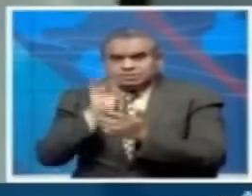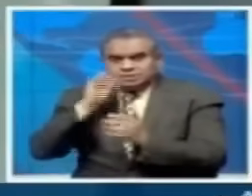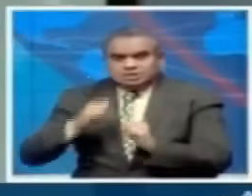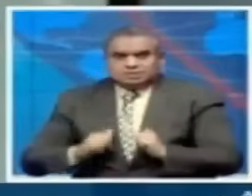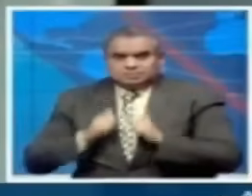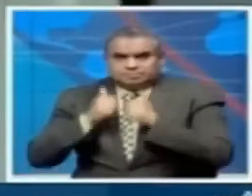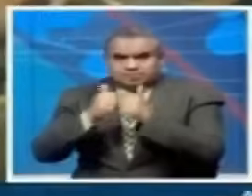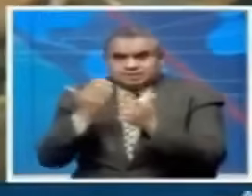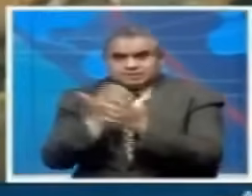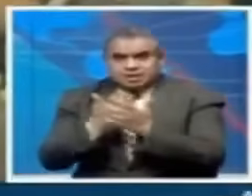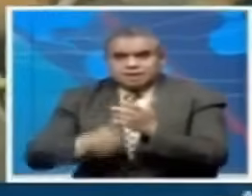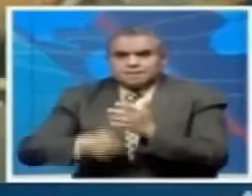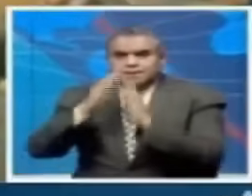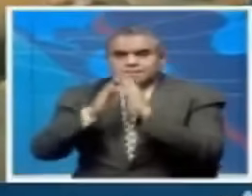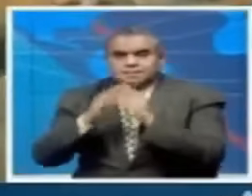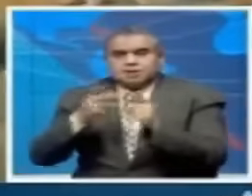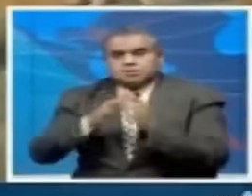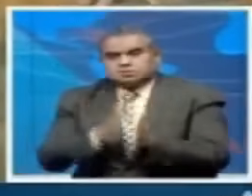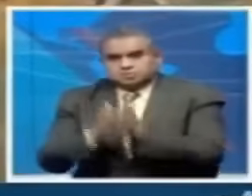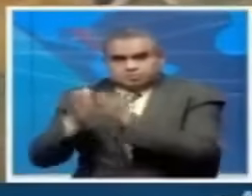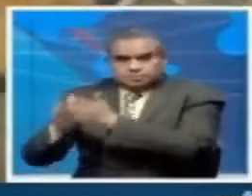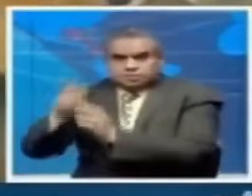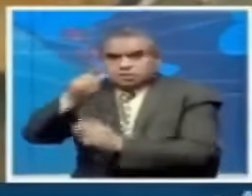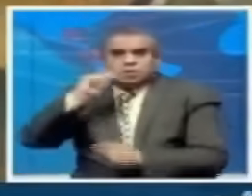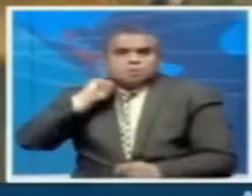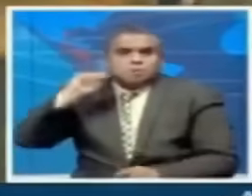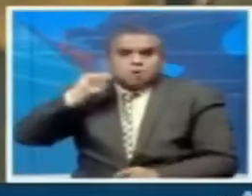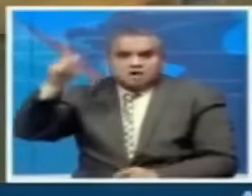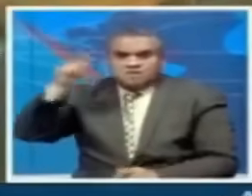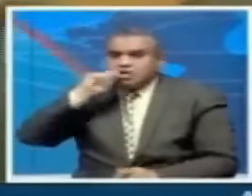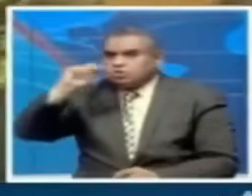لازم كلنا ننزل عشان مصر. وفي محافظة دمياط نظمت حملة